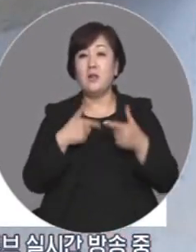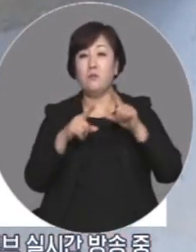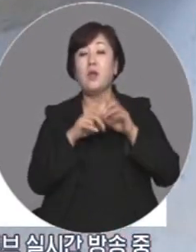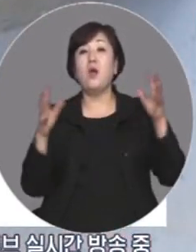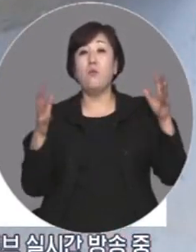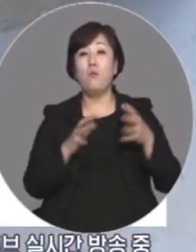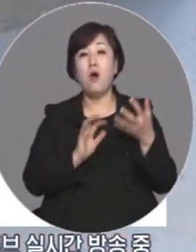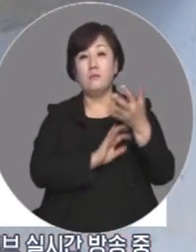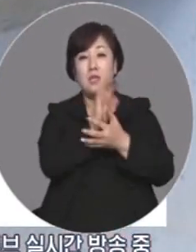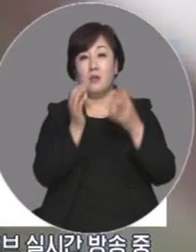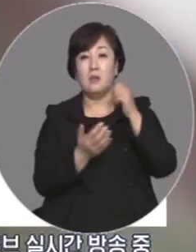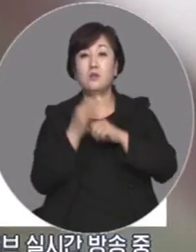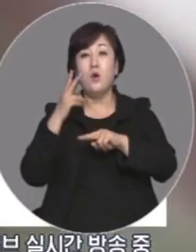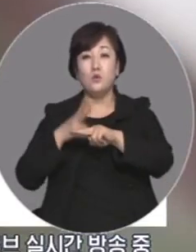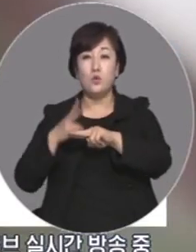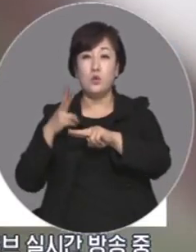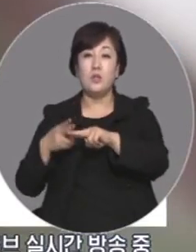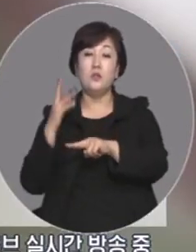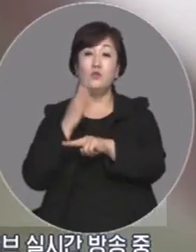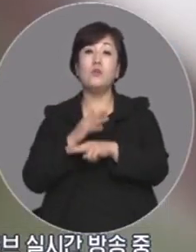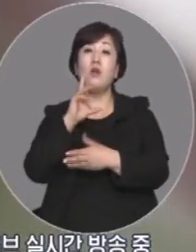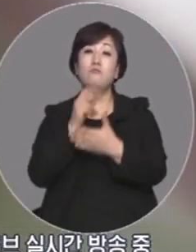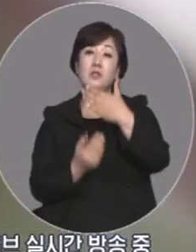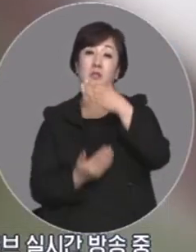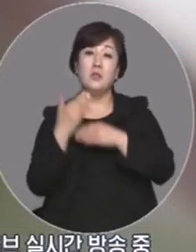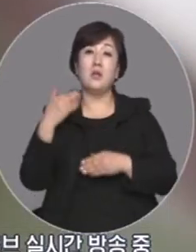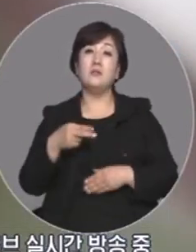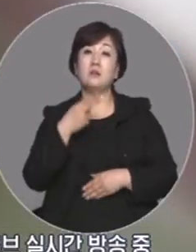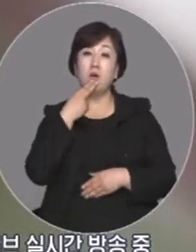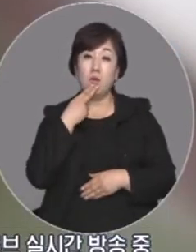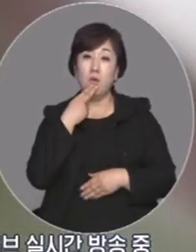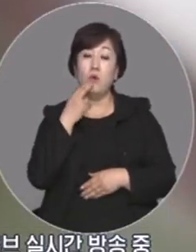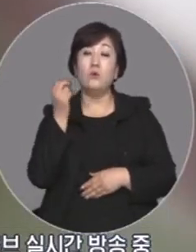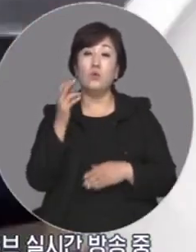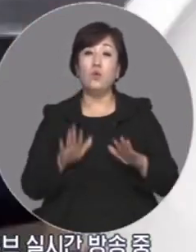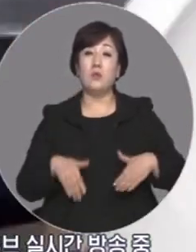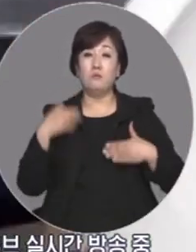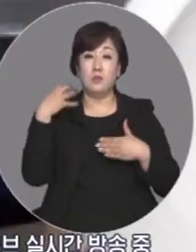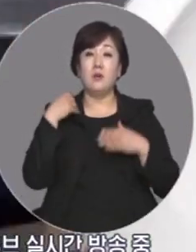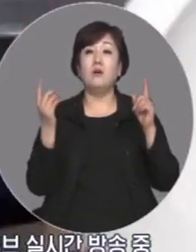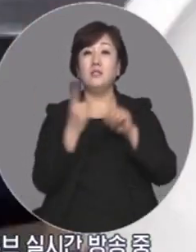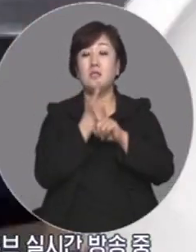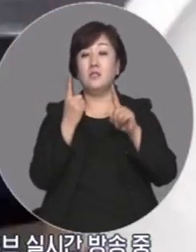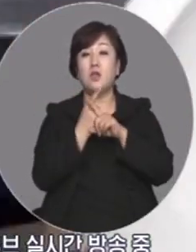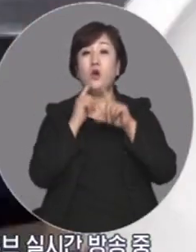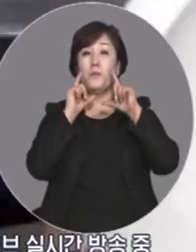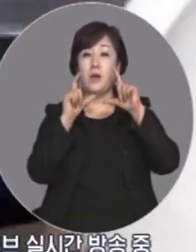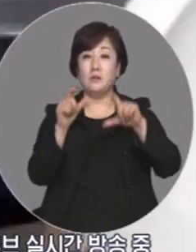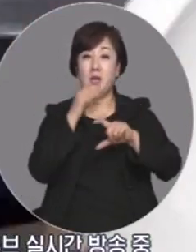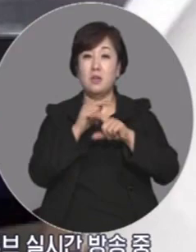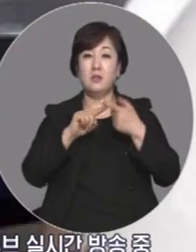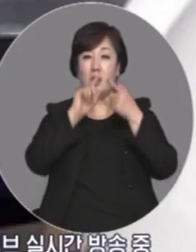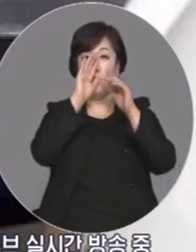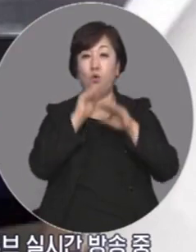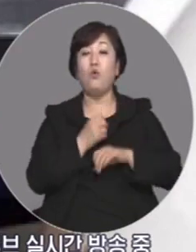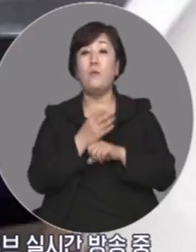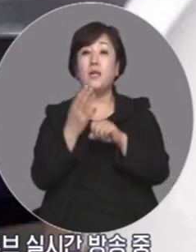같지만 조리과정 에는 문제가 없었다고 해명했습니다 여 남구청은 시정 명령을 내리겠다 고 밝혔습니다